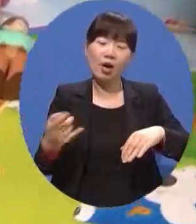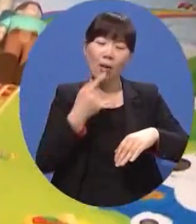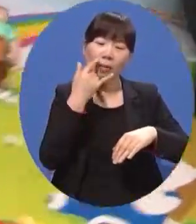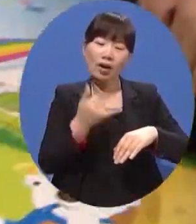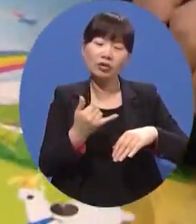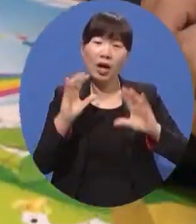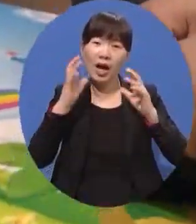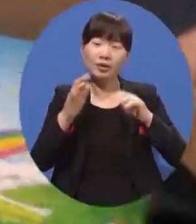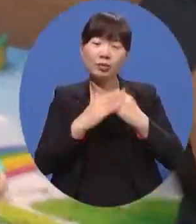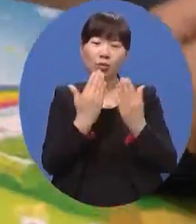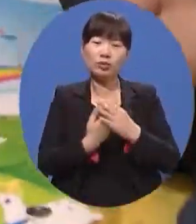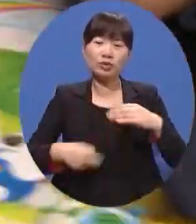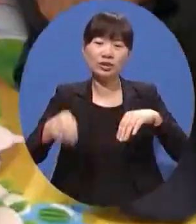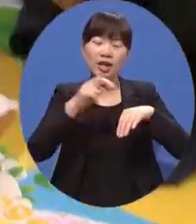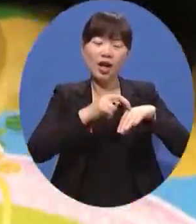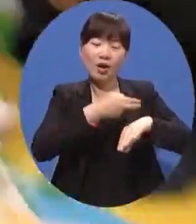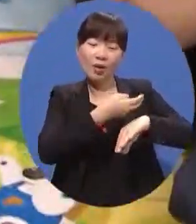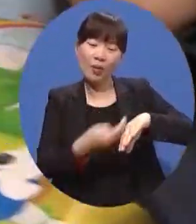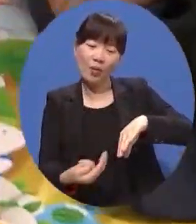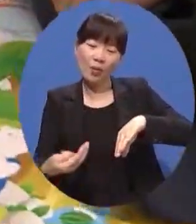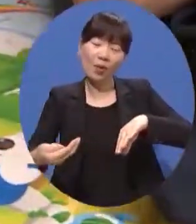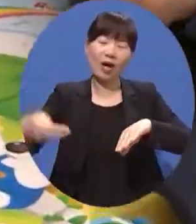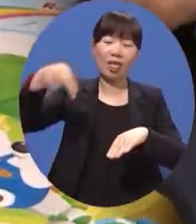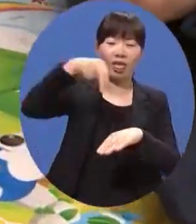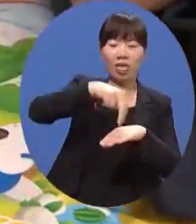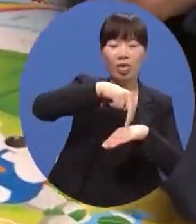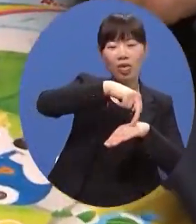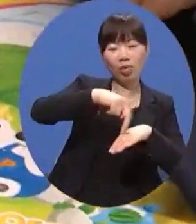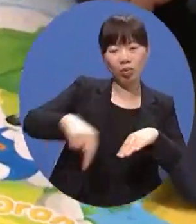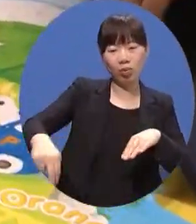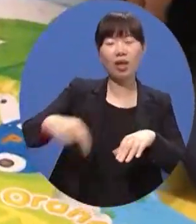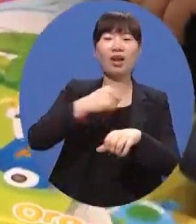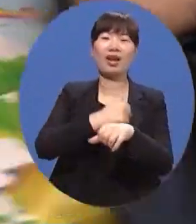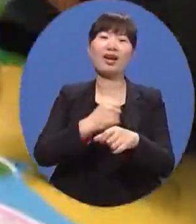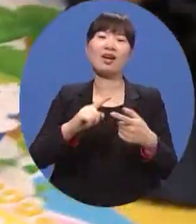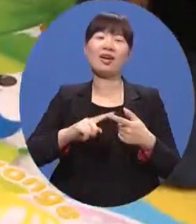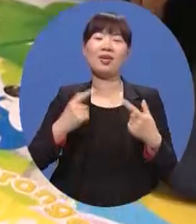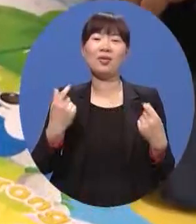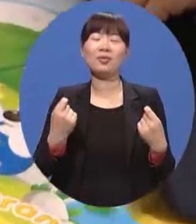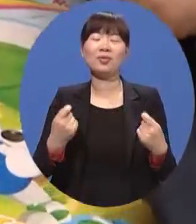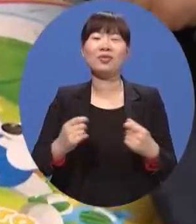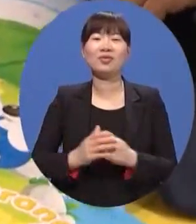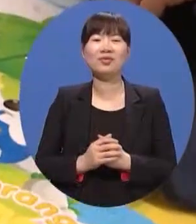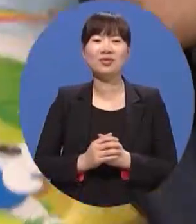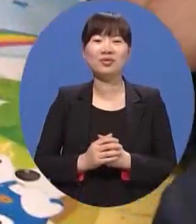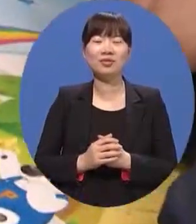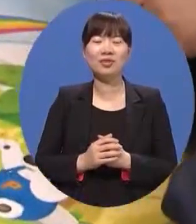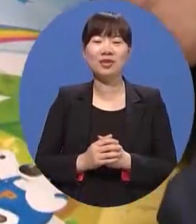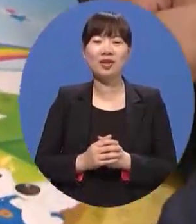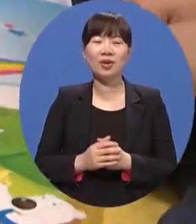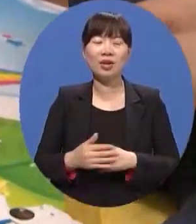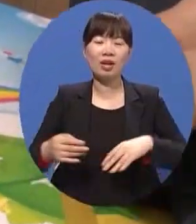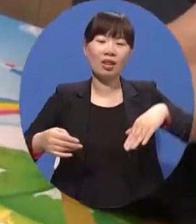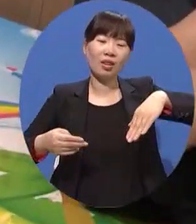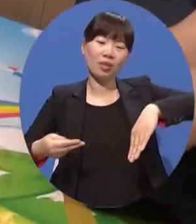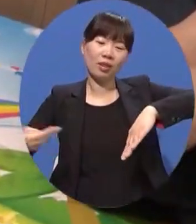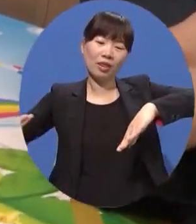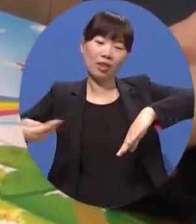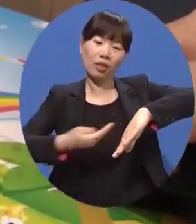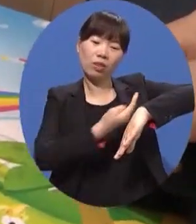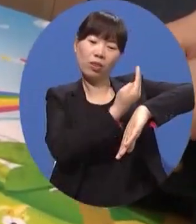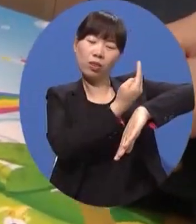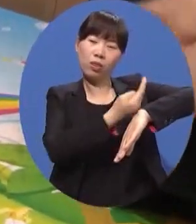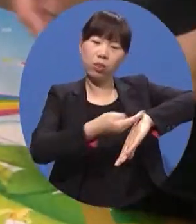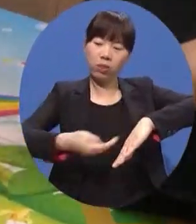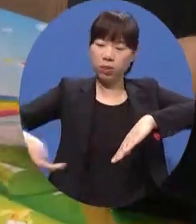엄마도 타고 애들도 타고 누워서도 타고 서서도 타고 이렇게 그런 어떤 미끄럼틀 타기 활동을 주된